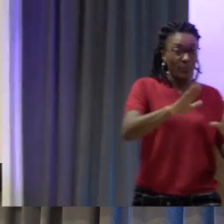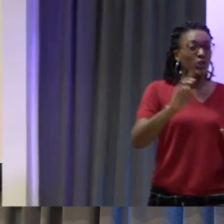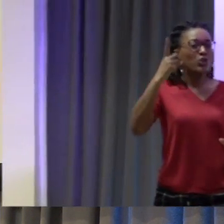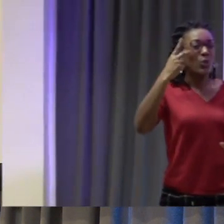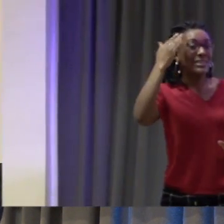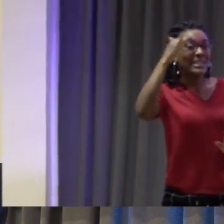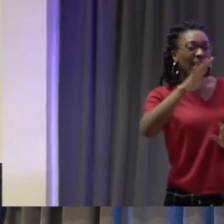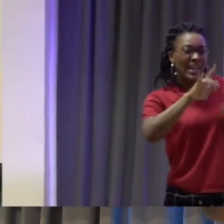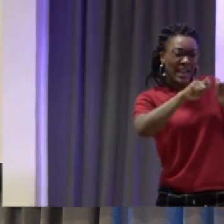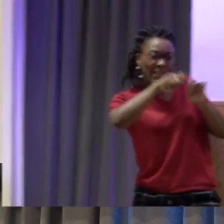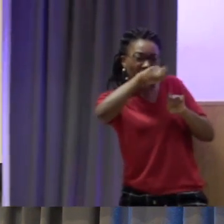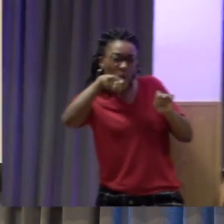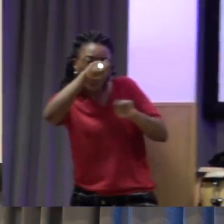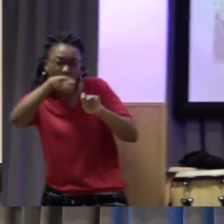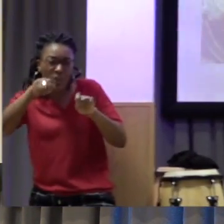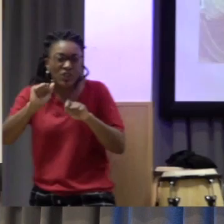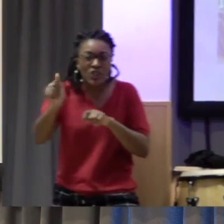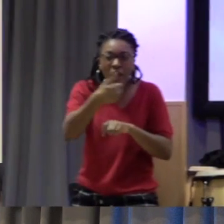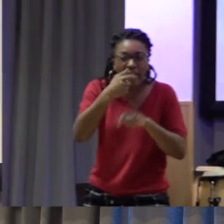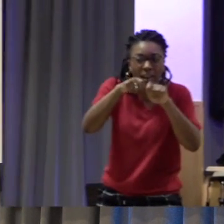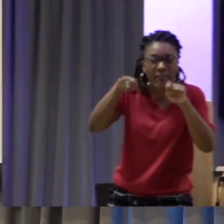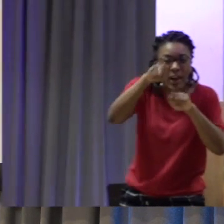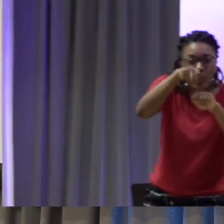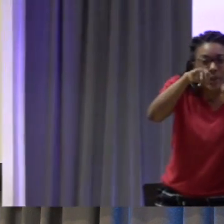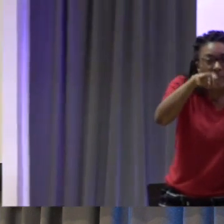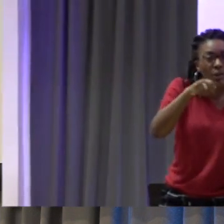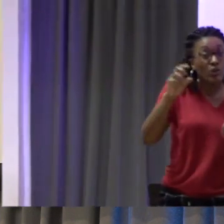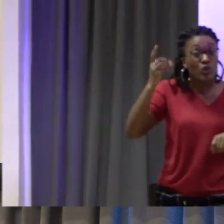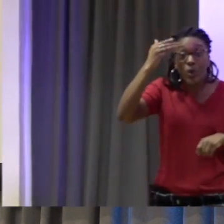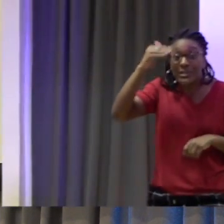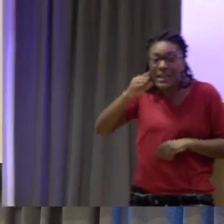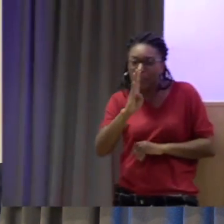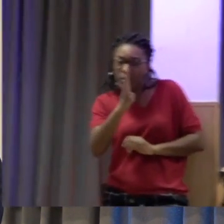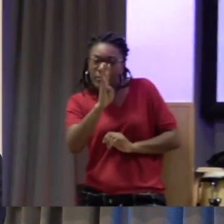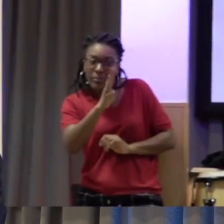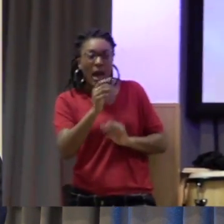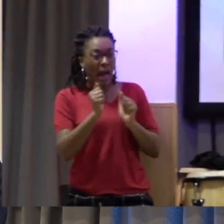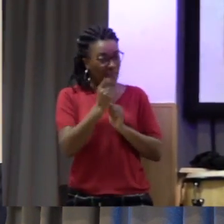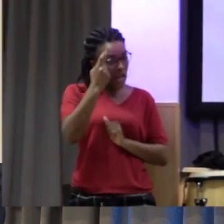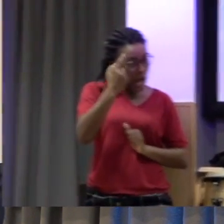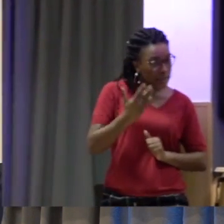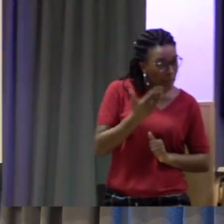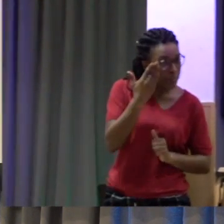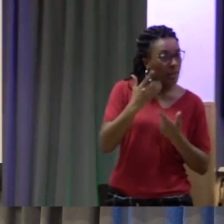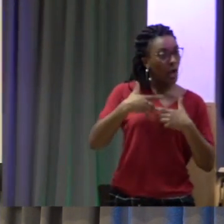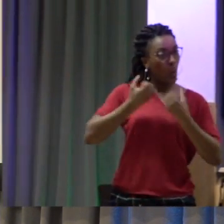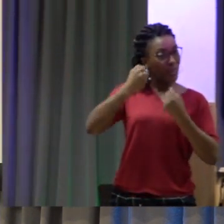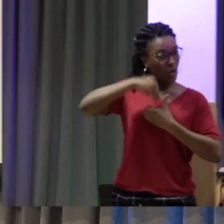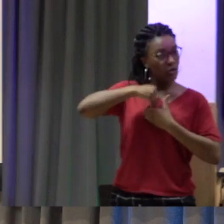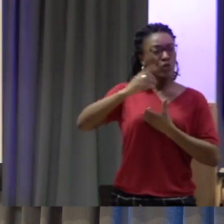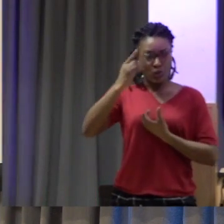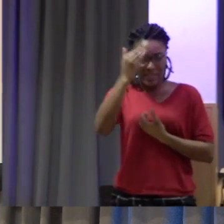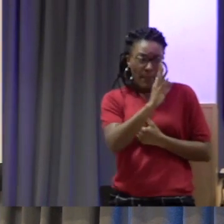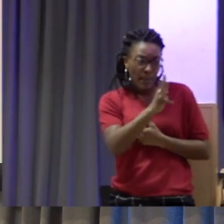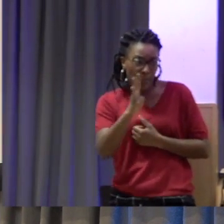évalue chacun de nous individuellement avec notre personnalité.